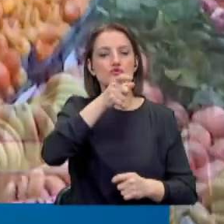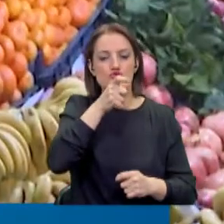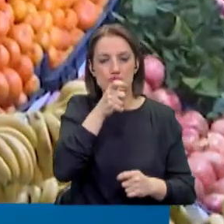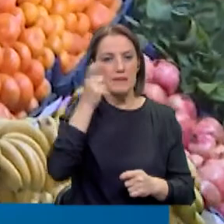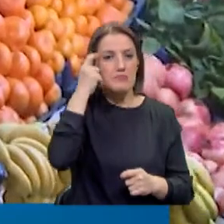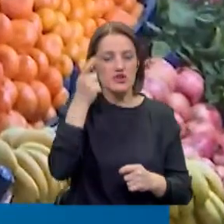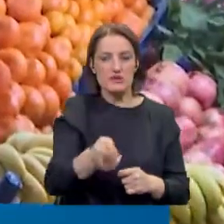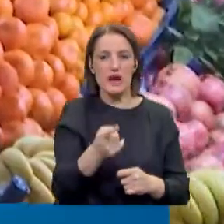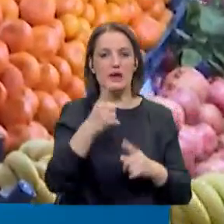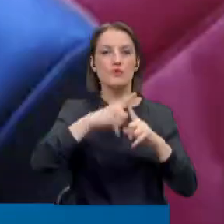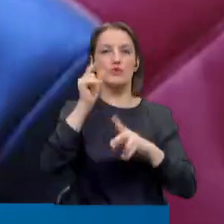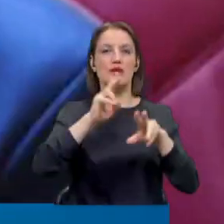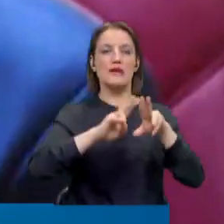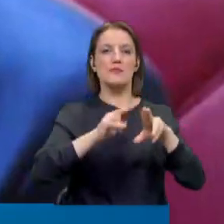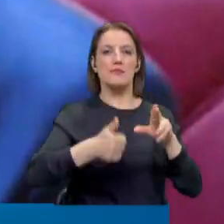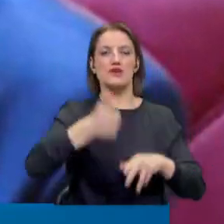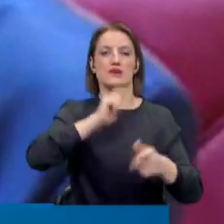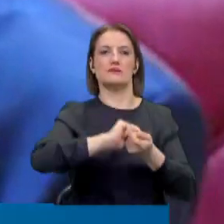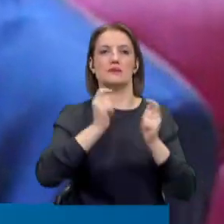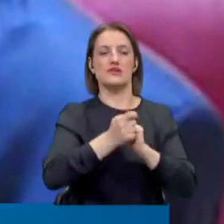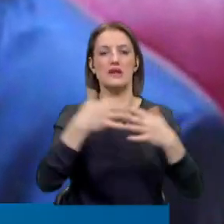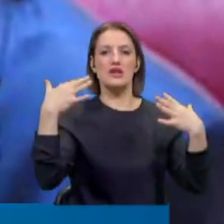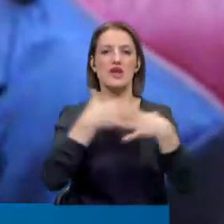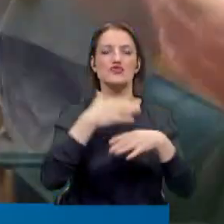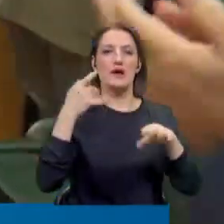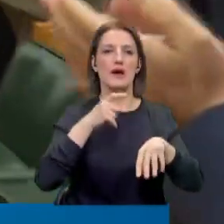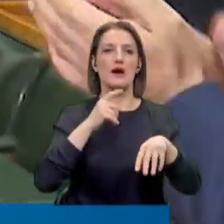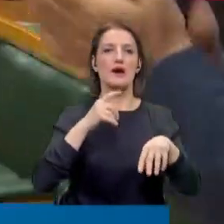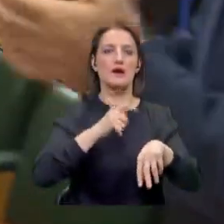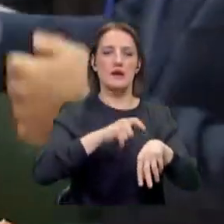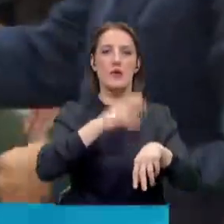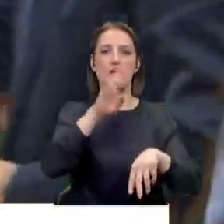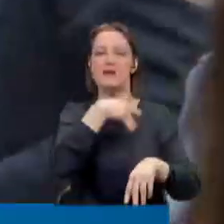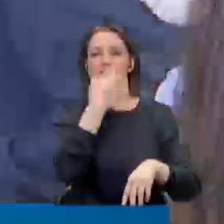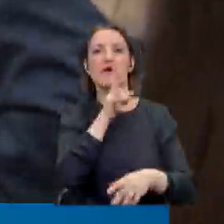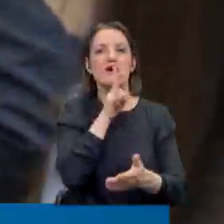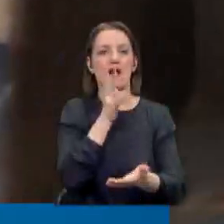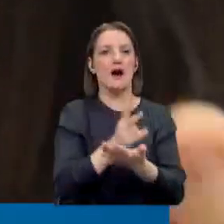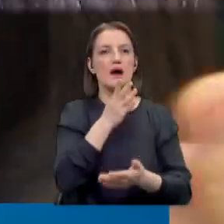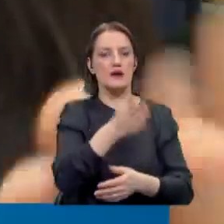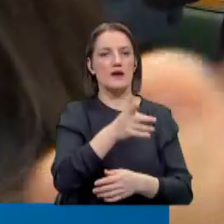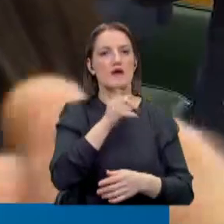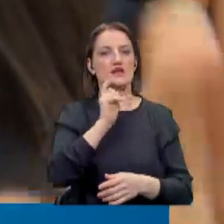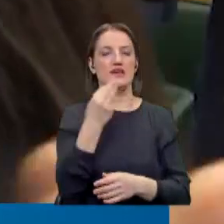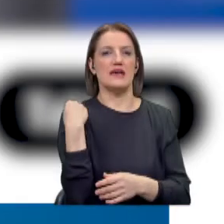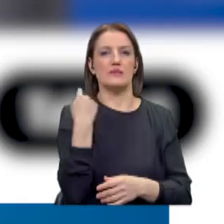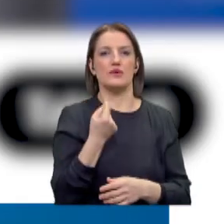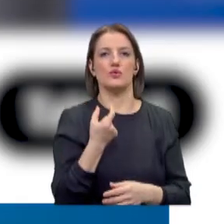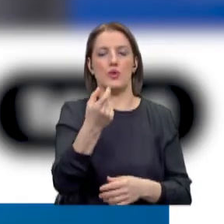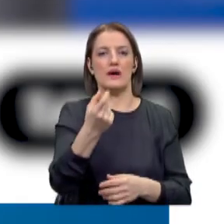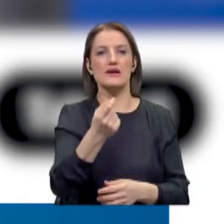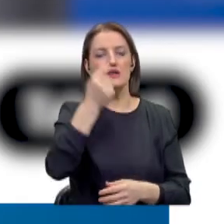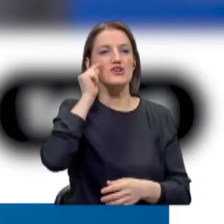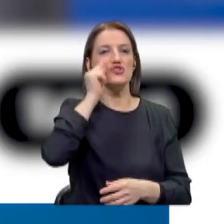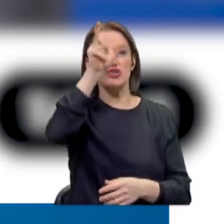açıklanmadan Türk başkanı gitti gece yarısı kararlarına ilk tepki ise Kılıçdaroğlu'ndan bürokratlara yeni bir uyarıyla geldi